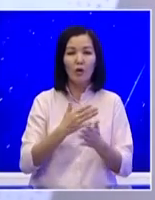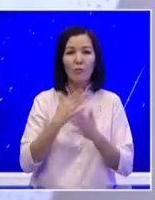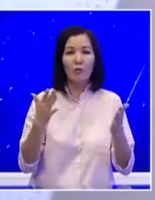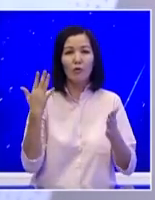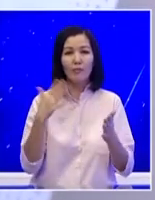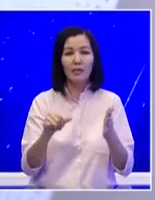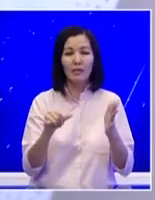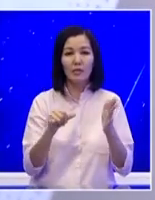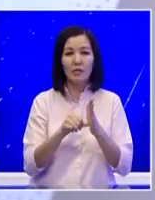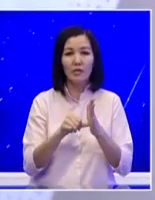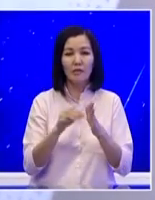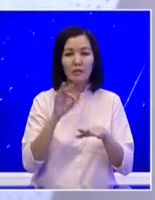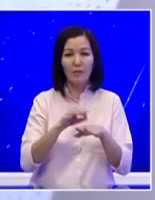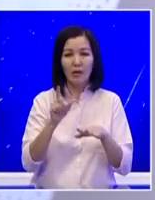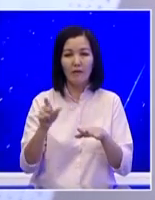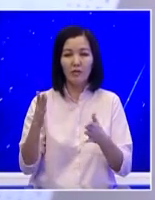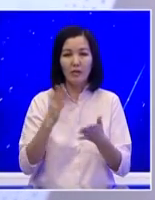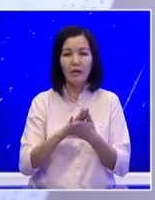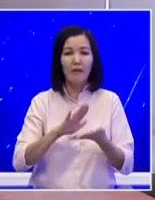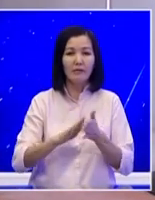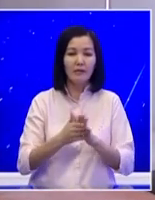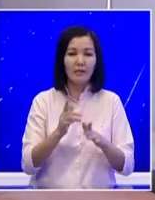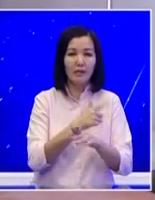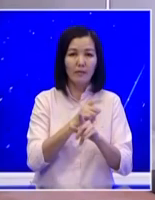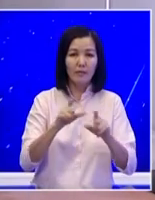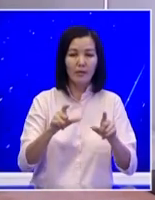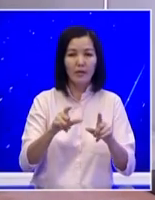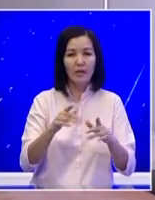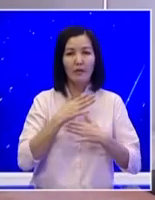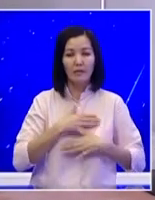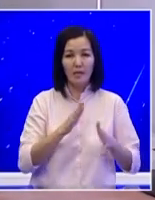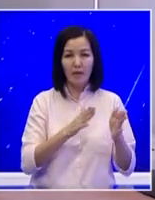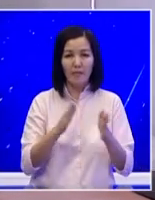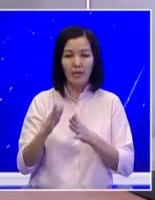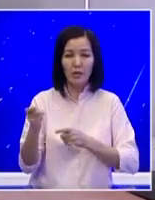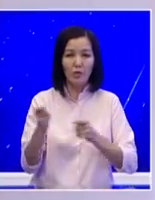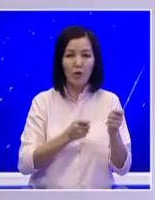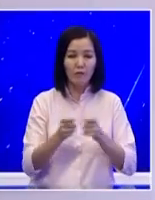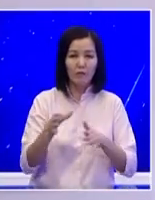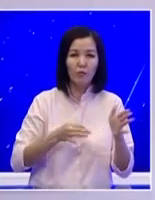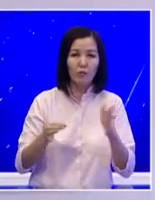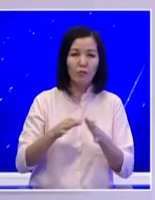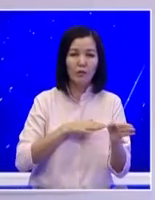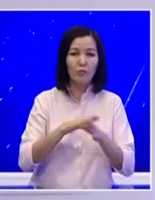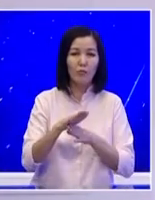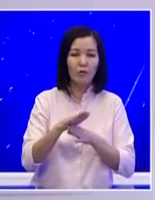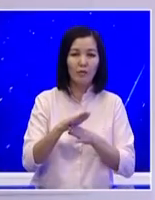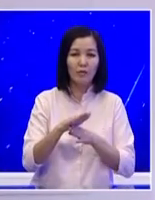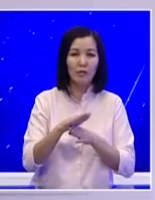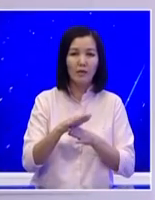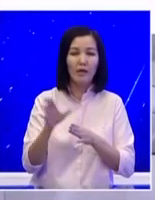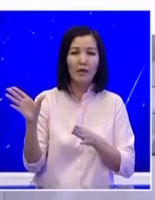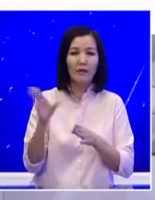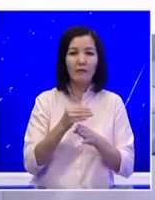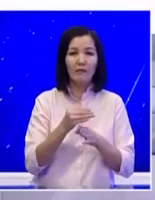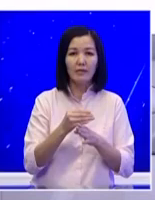85 зараженных коронавирусом. Состояние их медики оценивают как стабильное. Руководству области полностью локализованы и